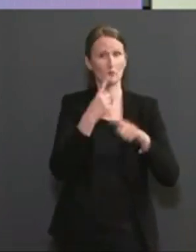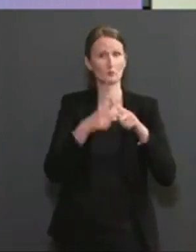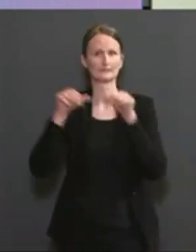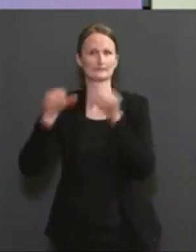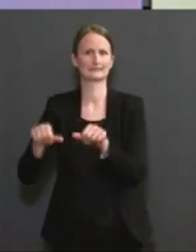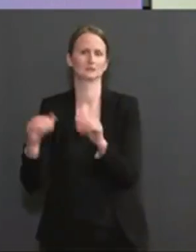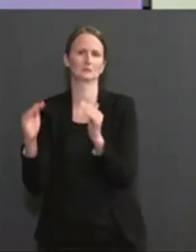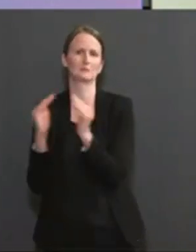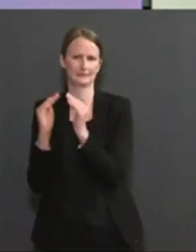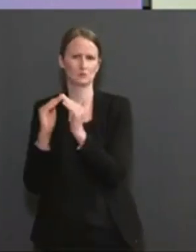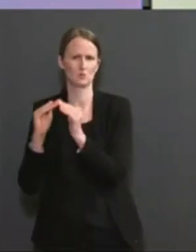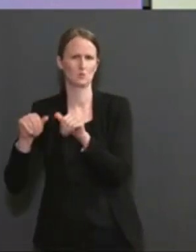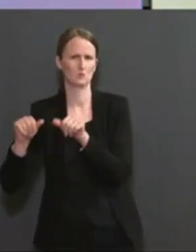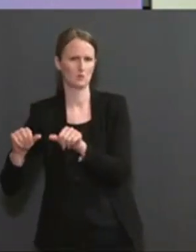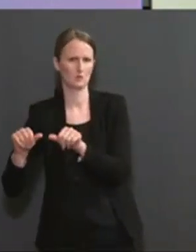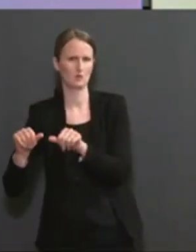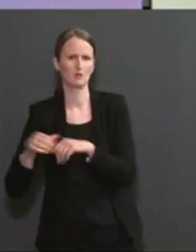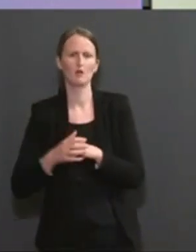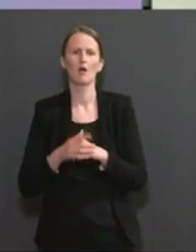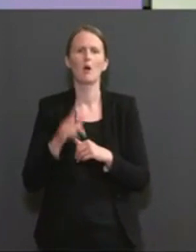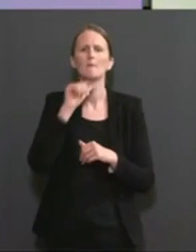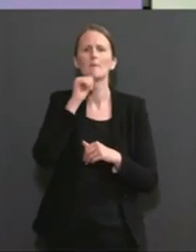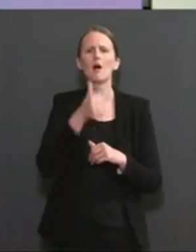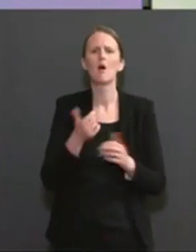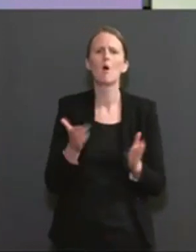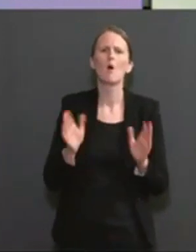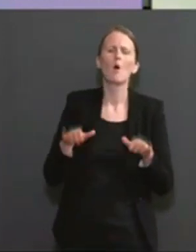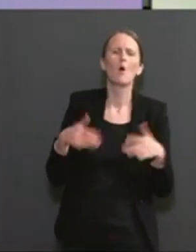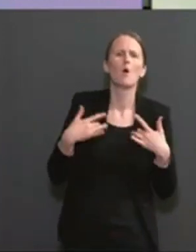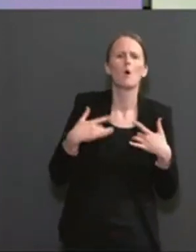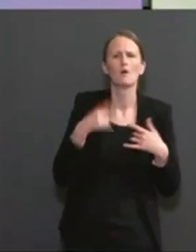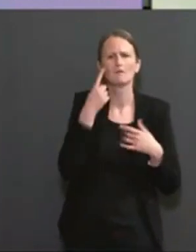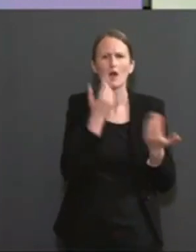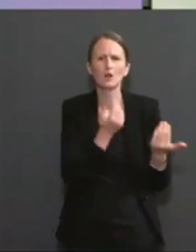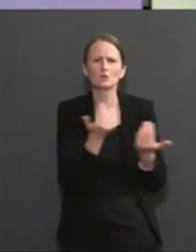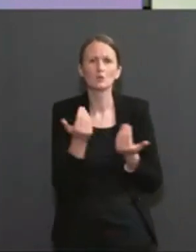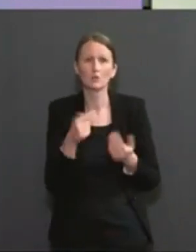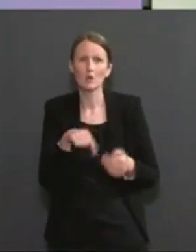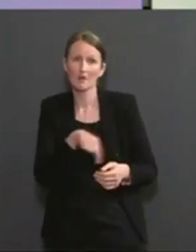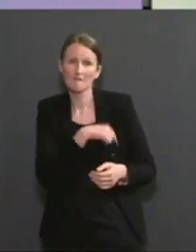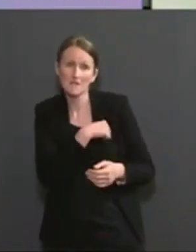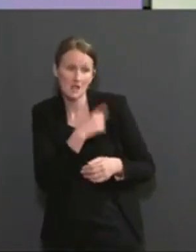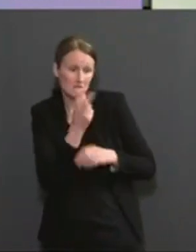vous n'aurez pas forcément, d'avoir de fortes températures pour penser au Covid.